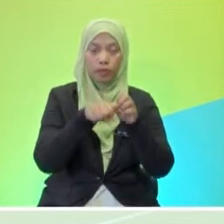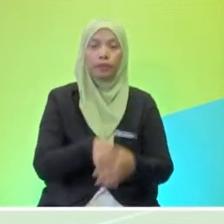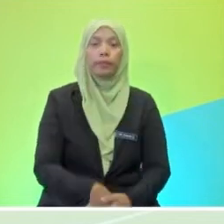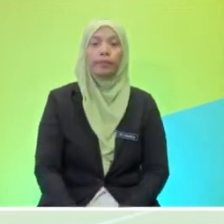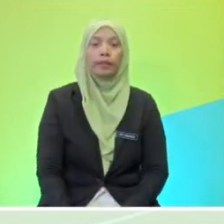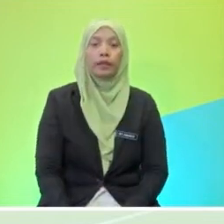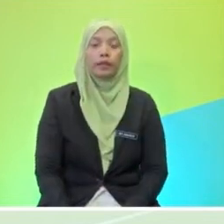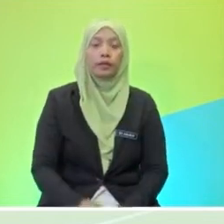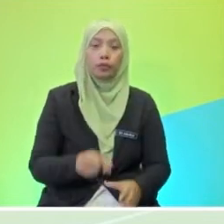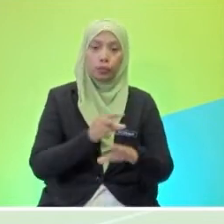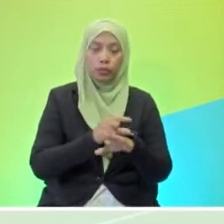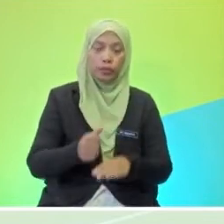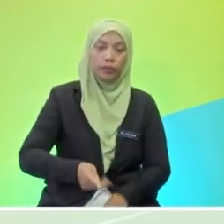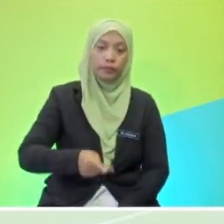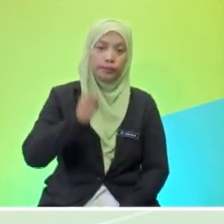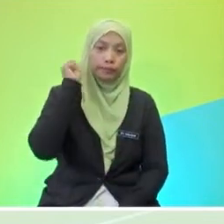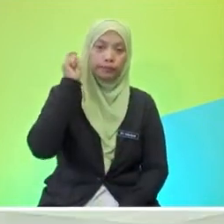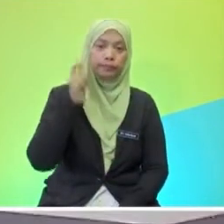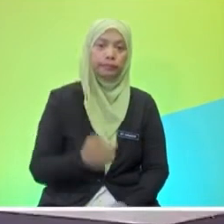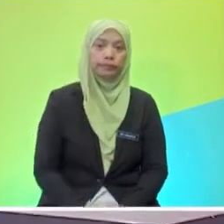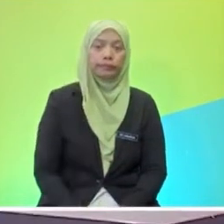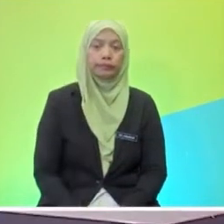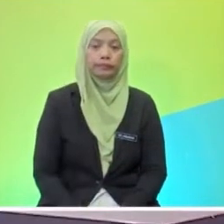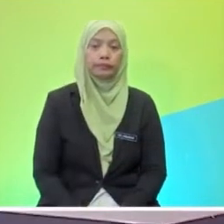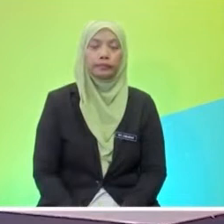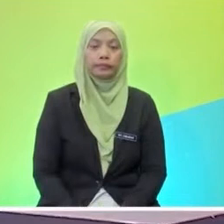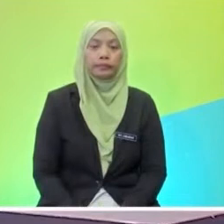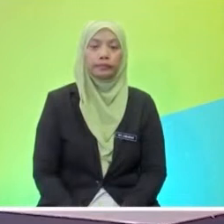Najwa nampak Najwa teman dong jauh